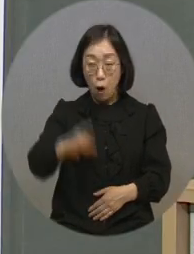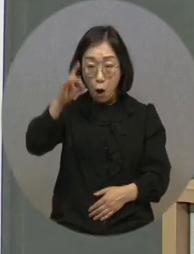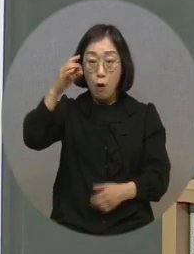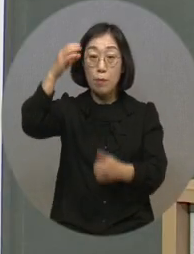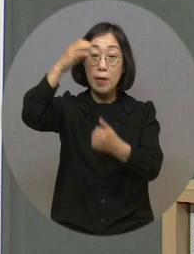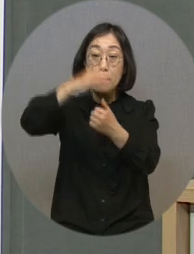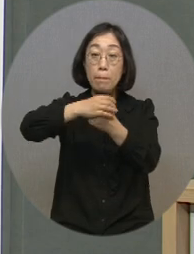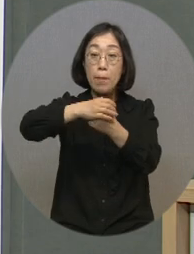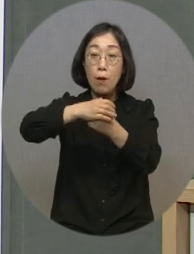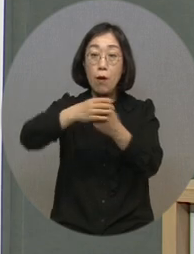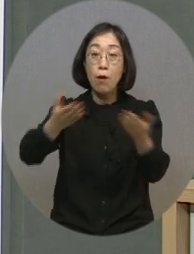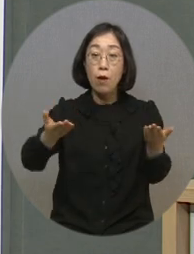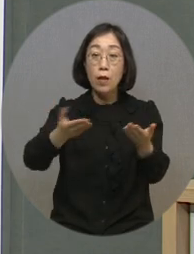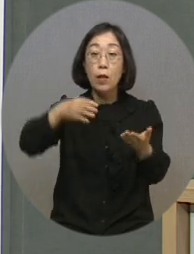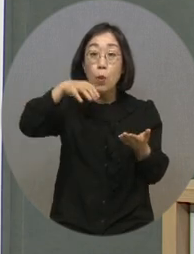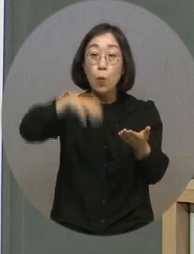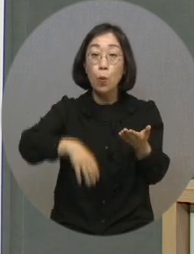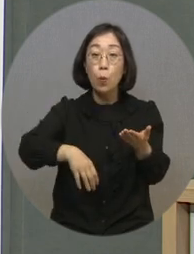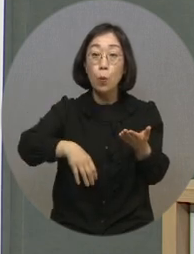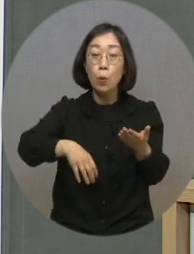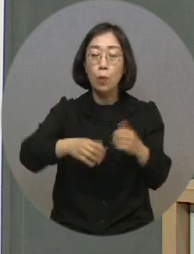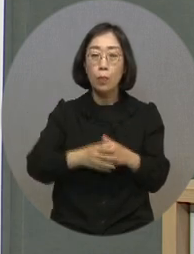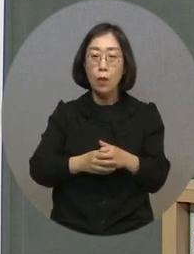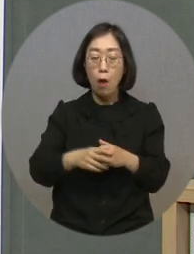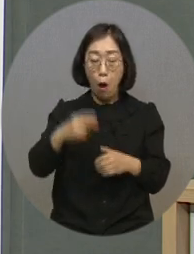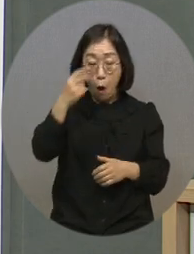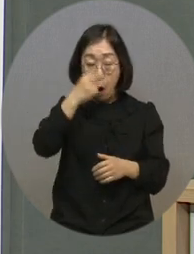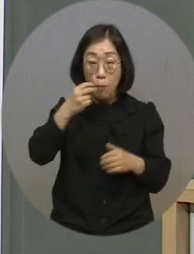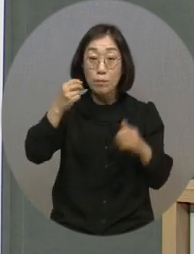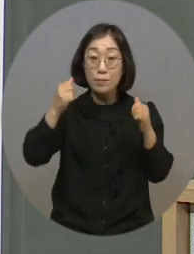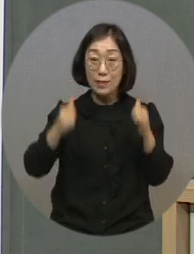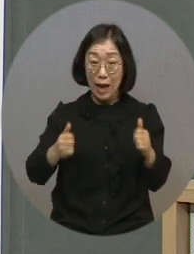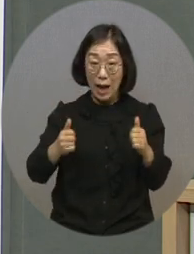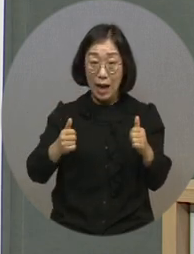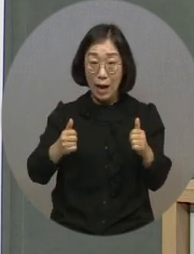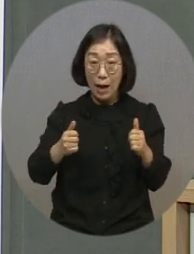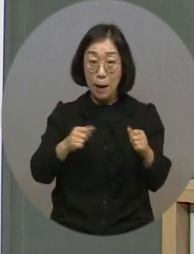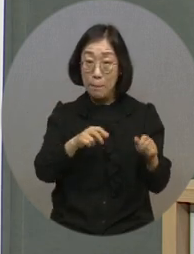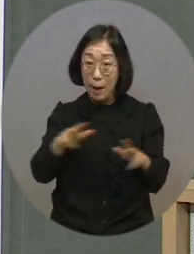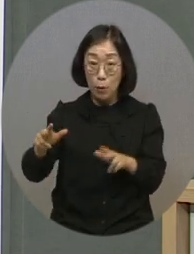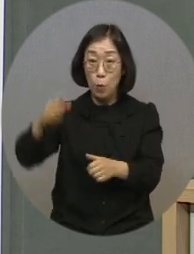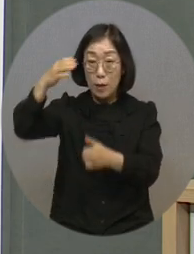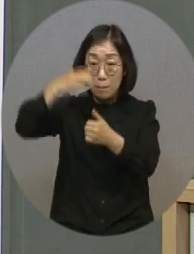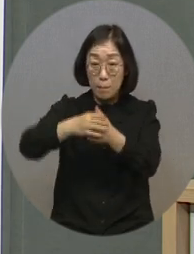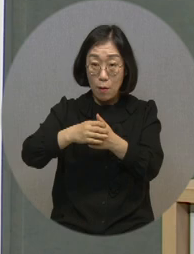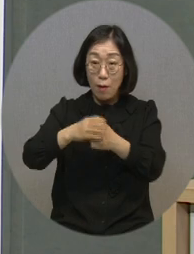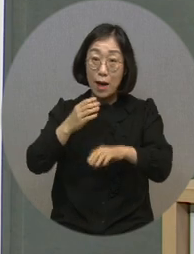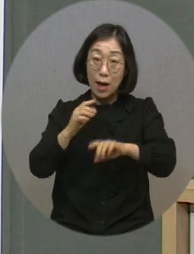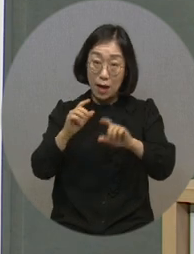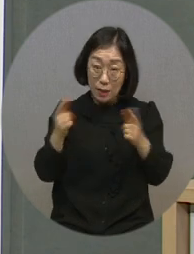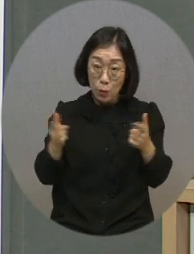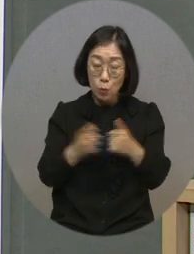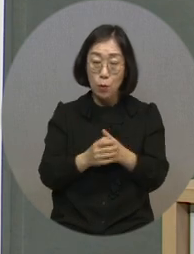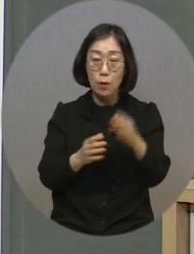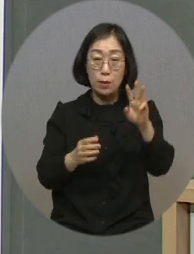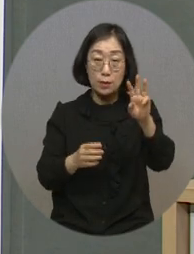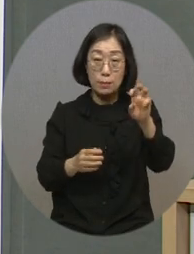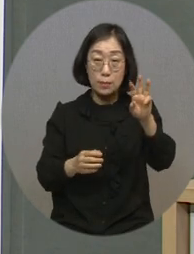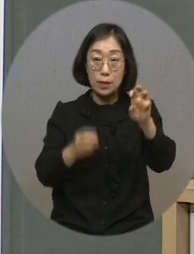첫 임지라고 할까요? 예. 이제 검사가 바로 된 건 아니잖아요. 예. 이제